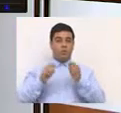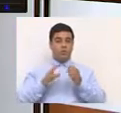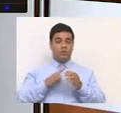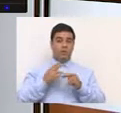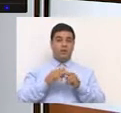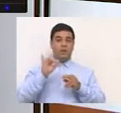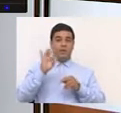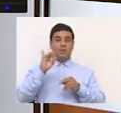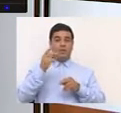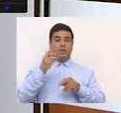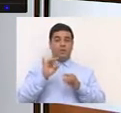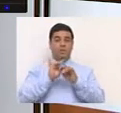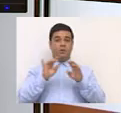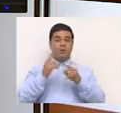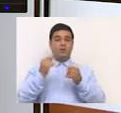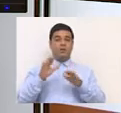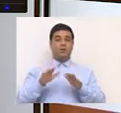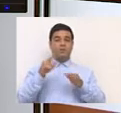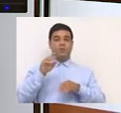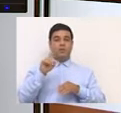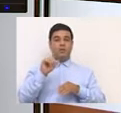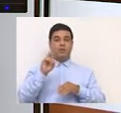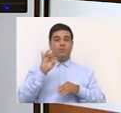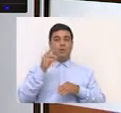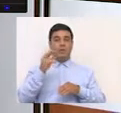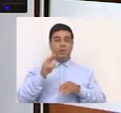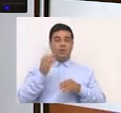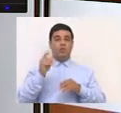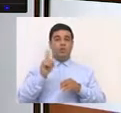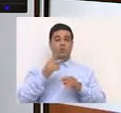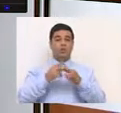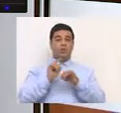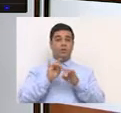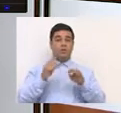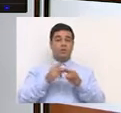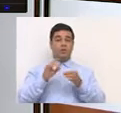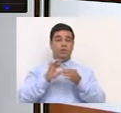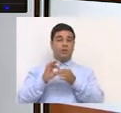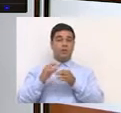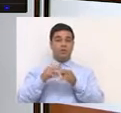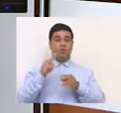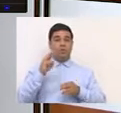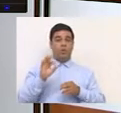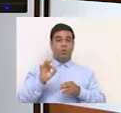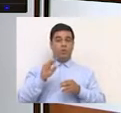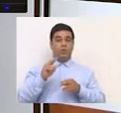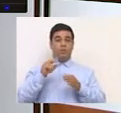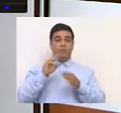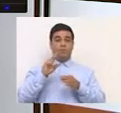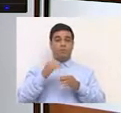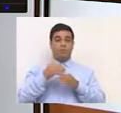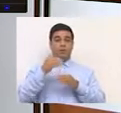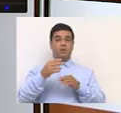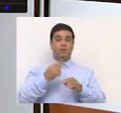дождь. Интонация подсказывает, где запятая? Конечно, а еще вам подсказывает союз «то». Перед ним